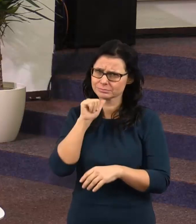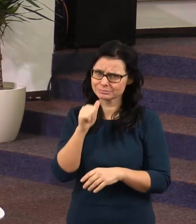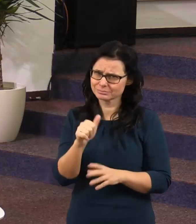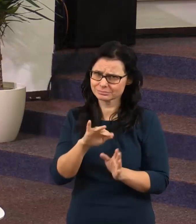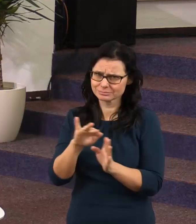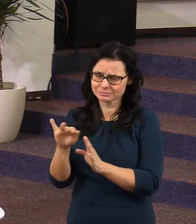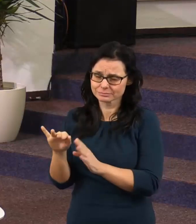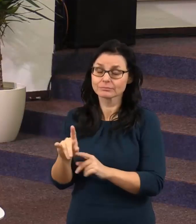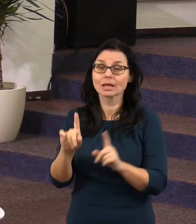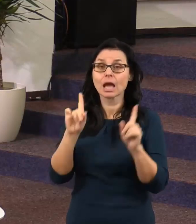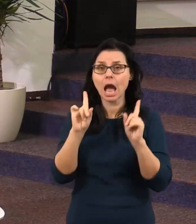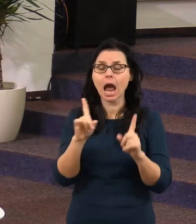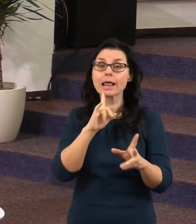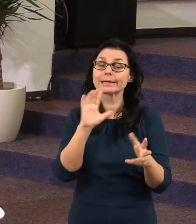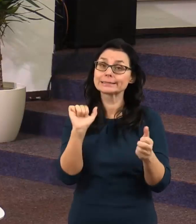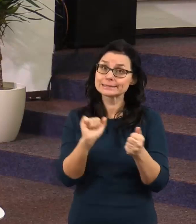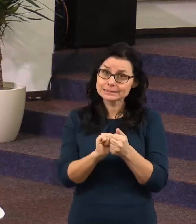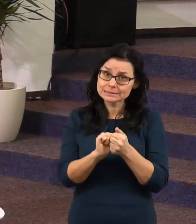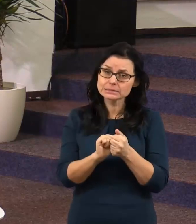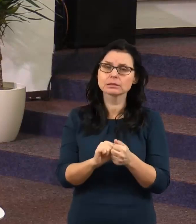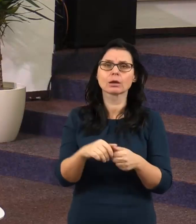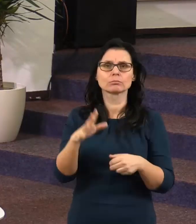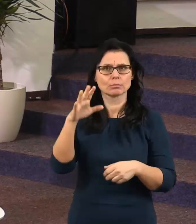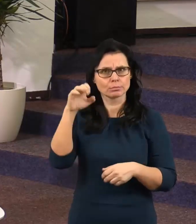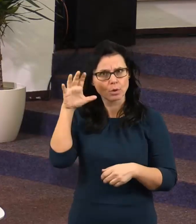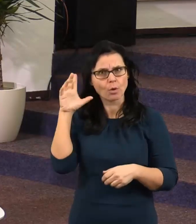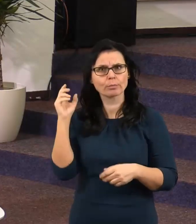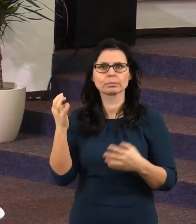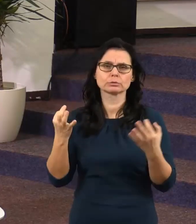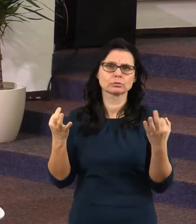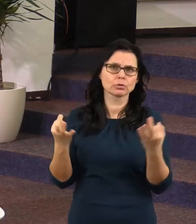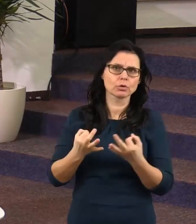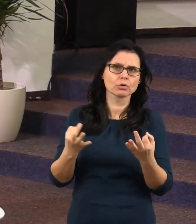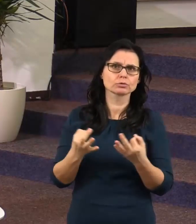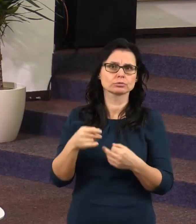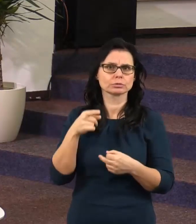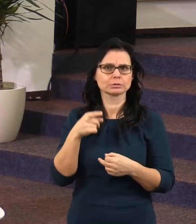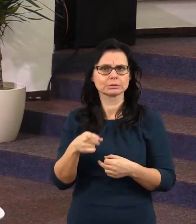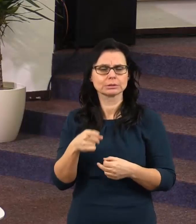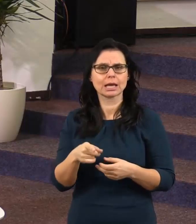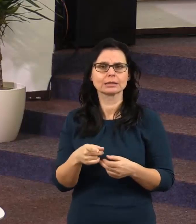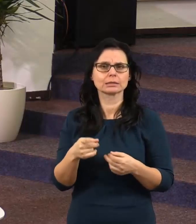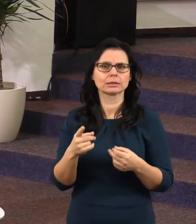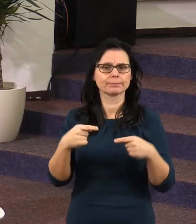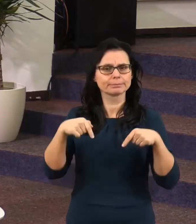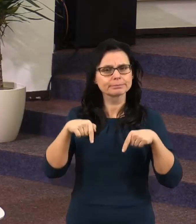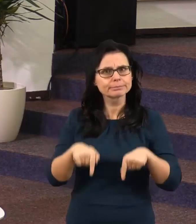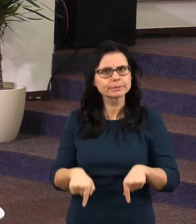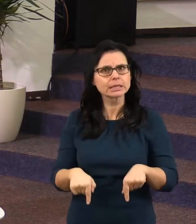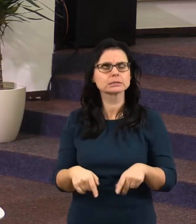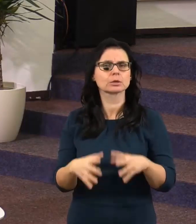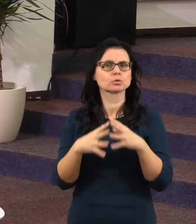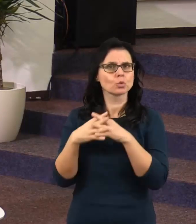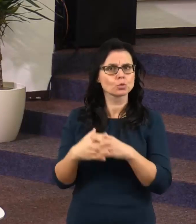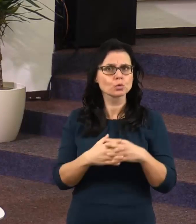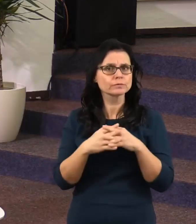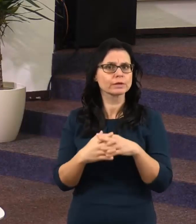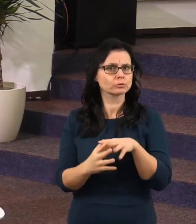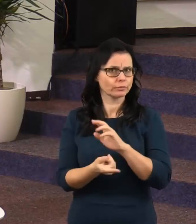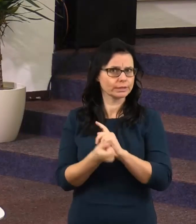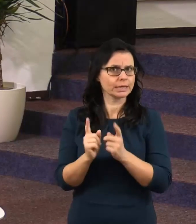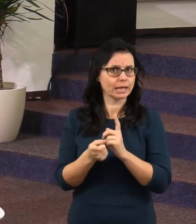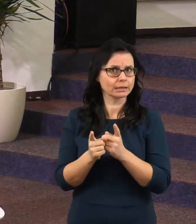Ale jistě umíte pochopit, o co tady prezidentu Rooseveltovi šlo.